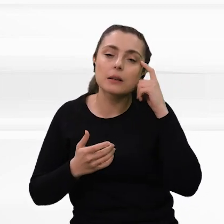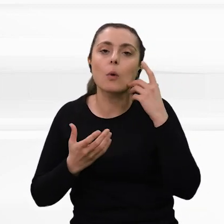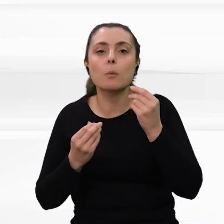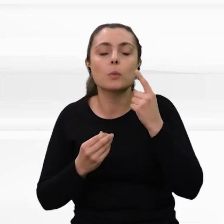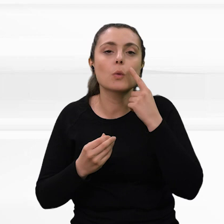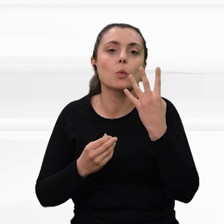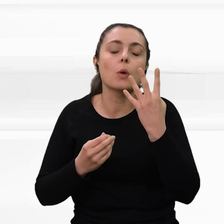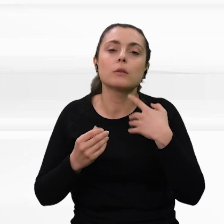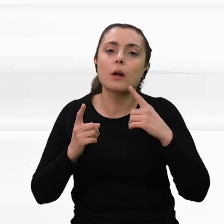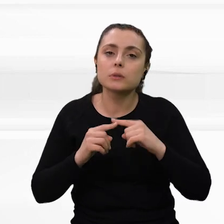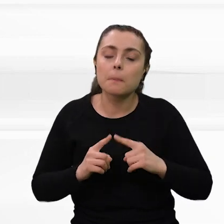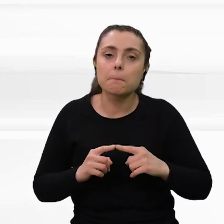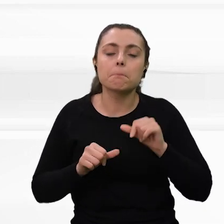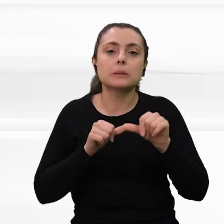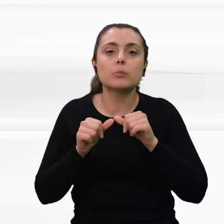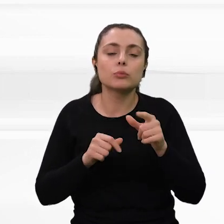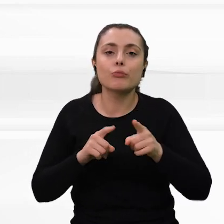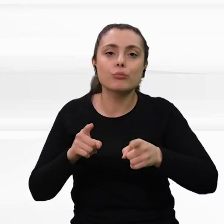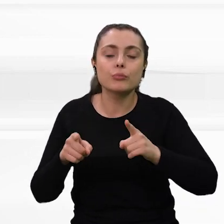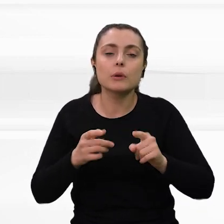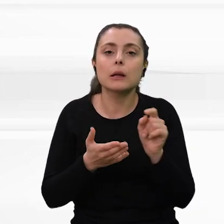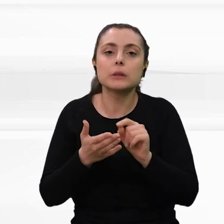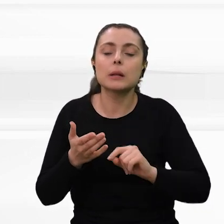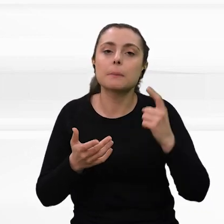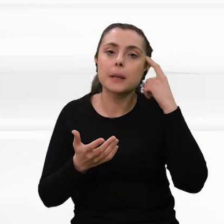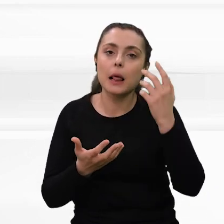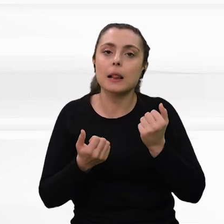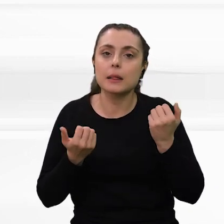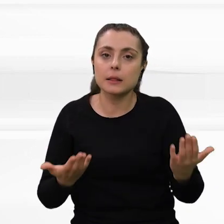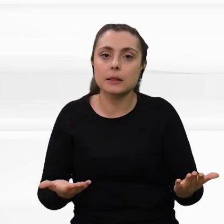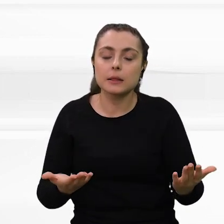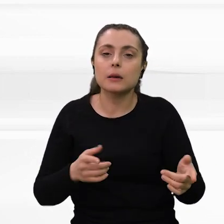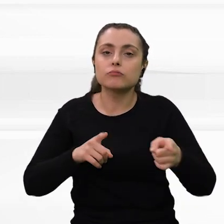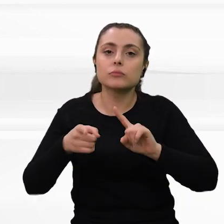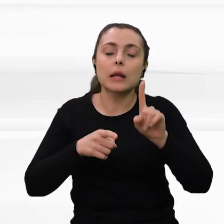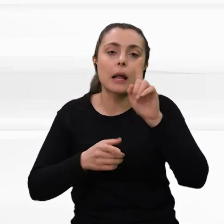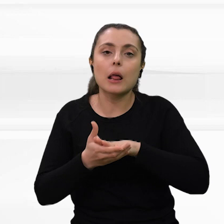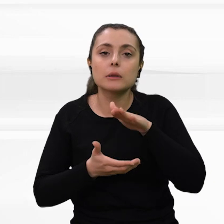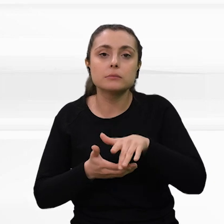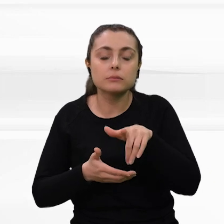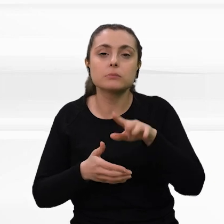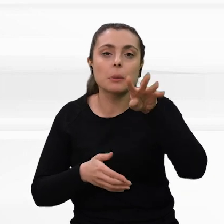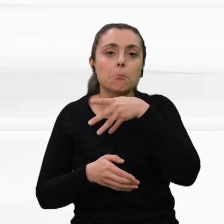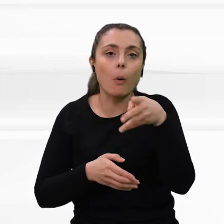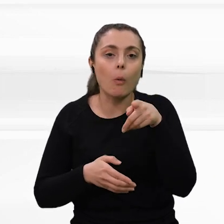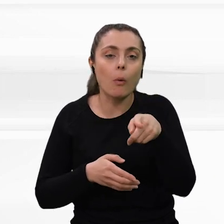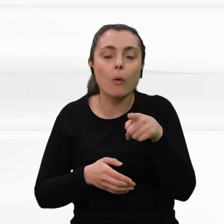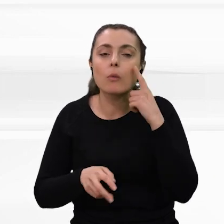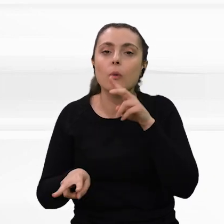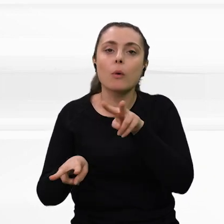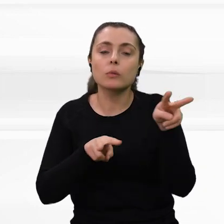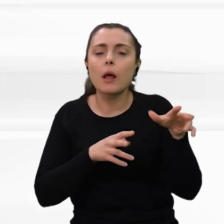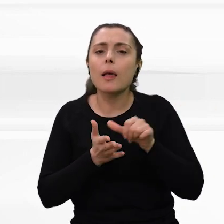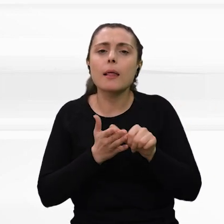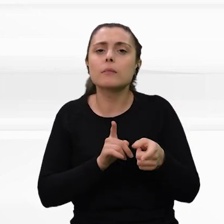yargıya varma olmak üzere dört işlem basamağını kapsayan Bu yöntemle e s Az önce edinirler yöntemin ilk aşamasında tabloda yer alan